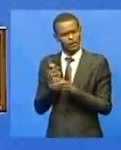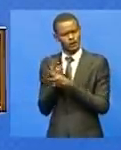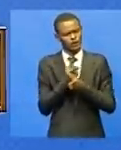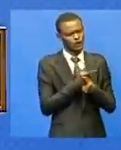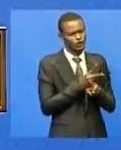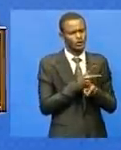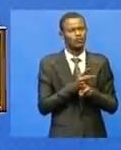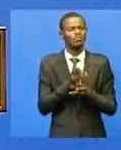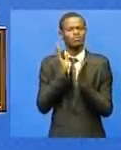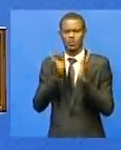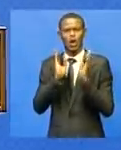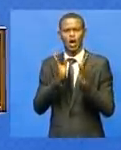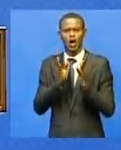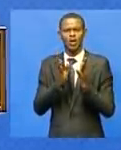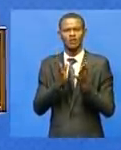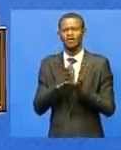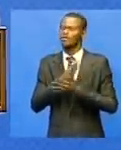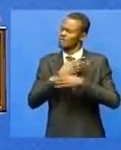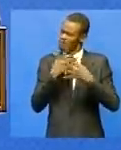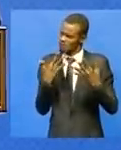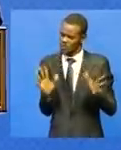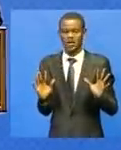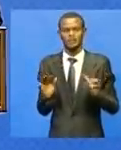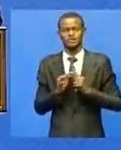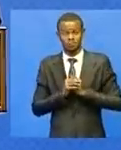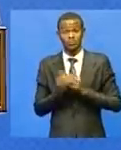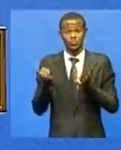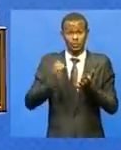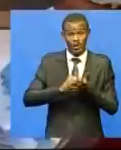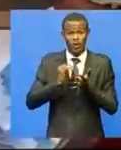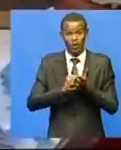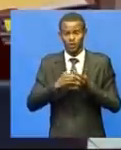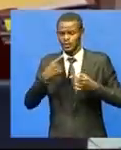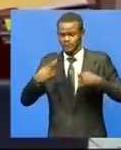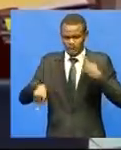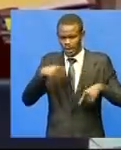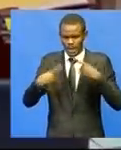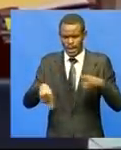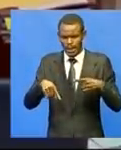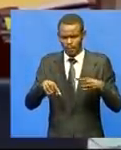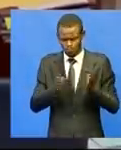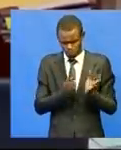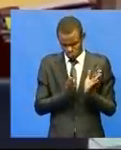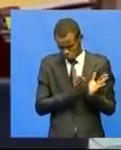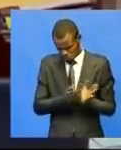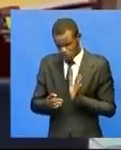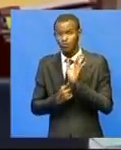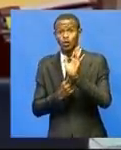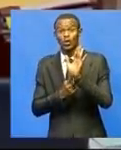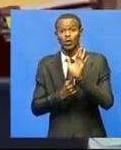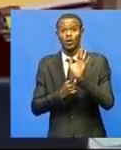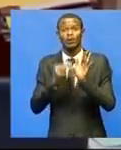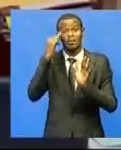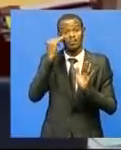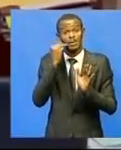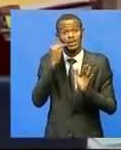secteurs extractifs. Après débat et délibération, le plan de travail a été adopté.